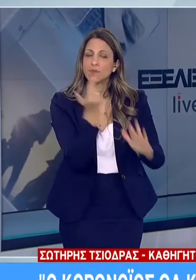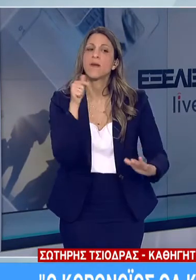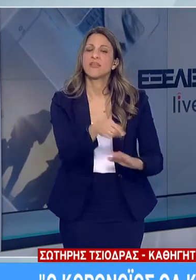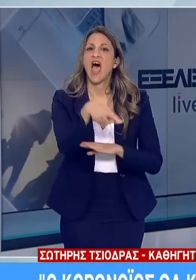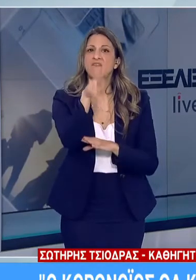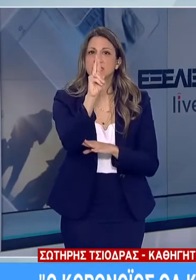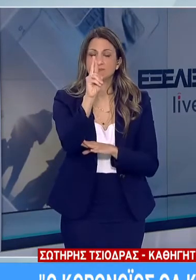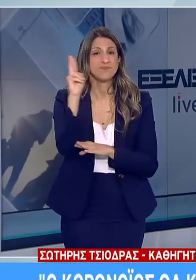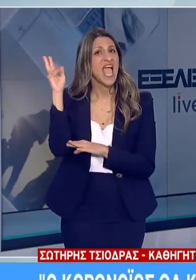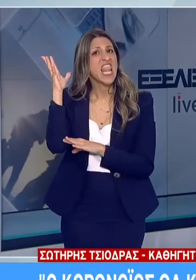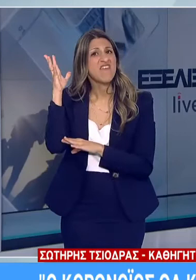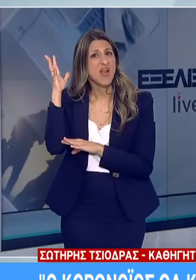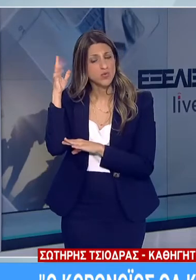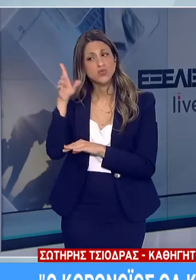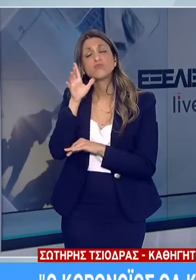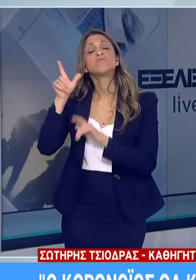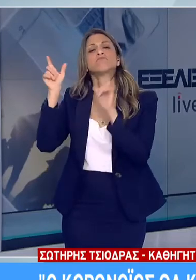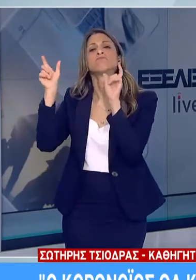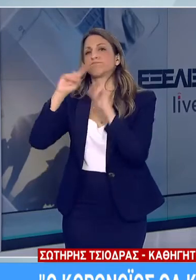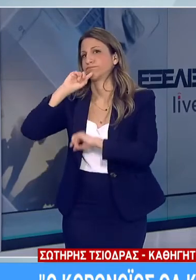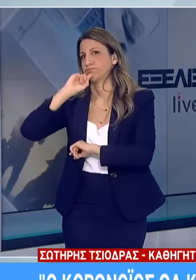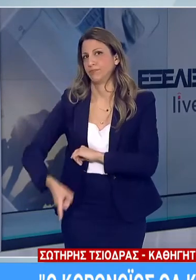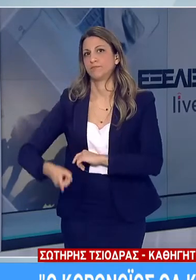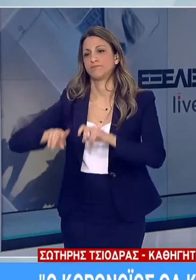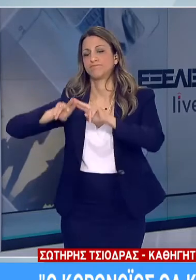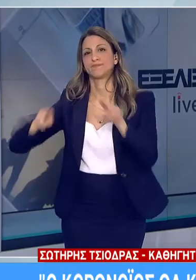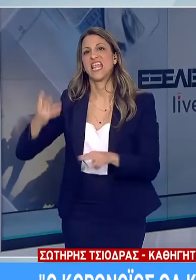Στον Λίβανο οι αρχές ξαναέβαλαν τη χώρα σε lockdown για 4